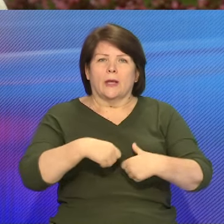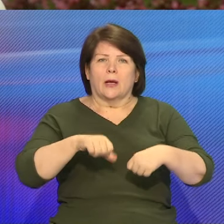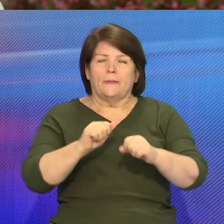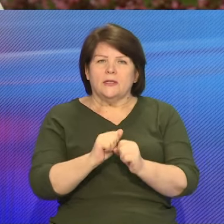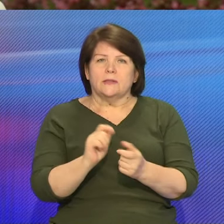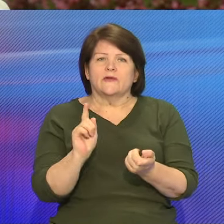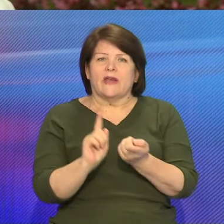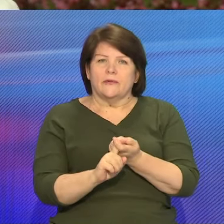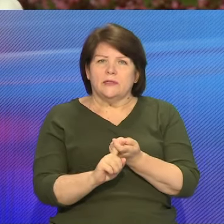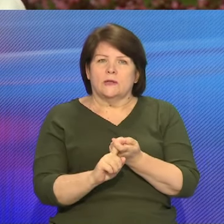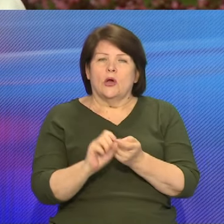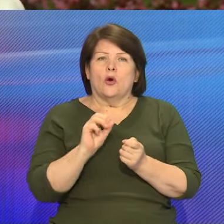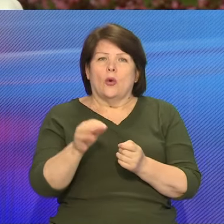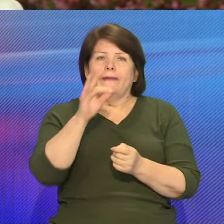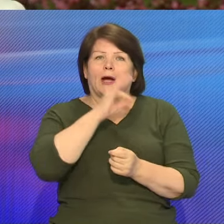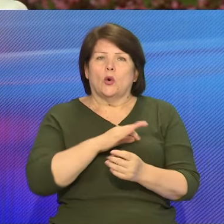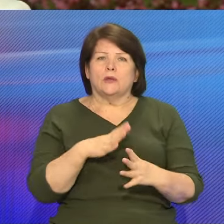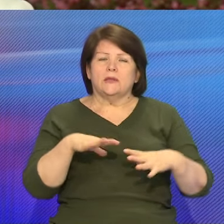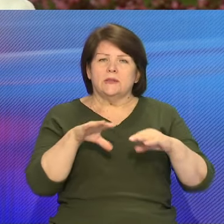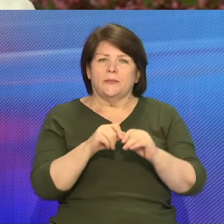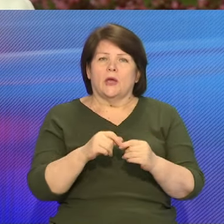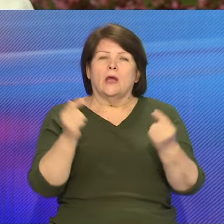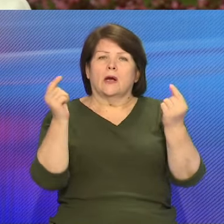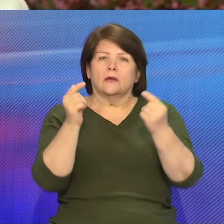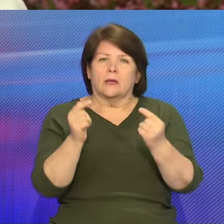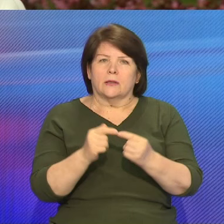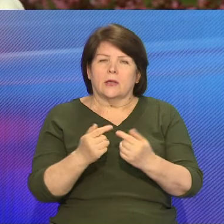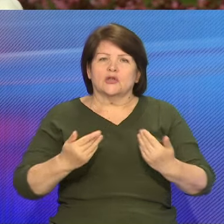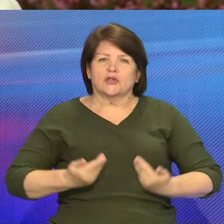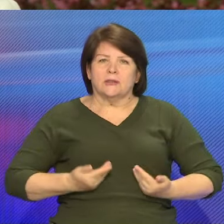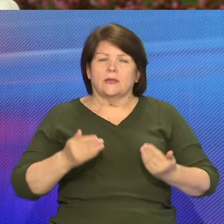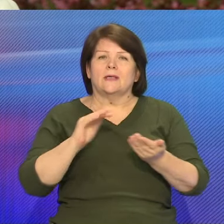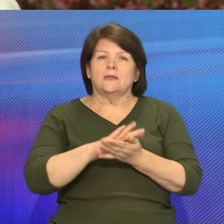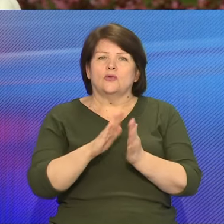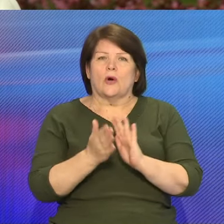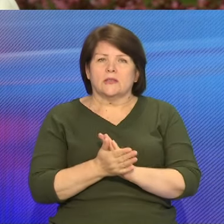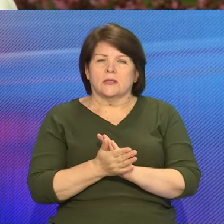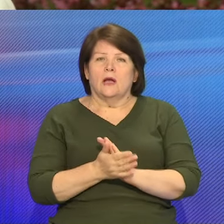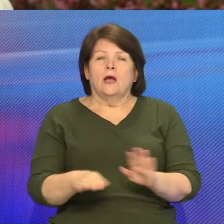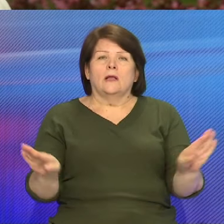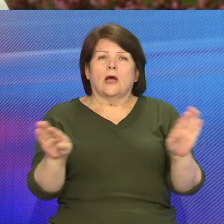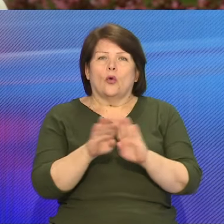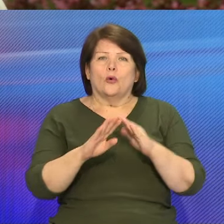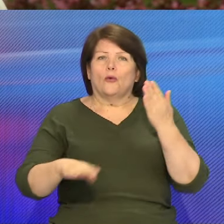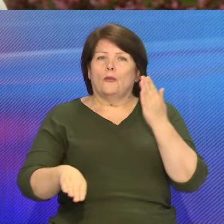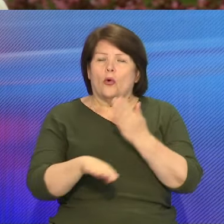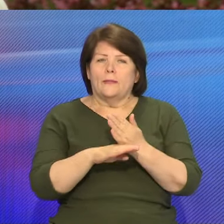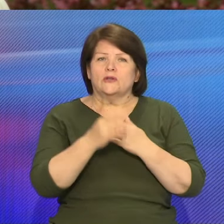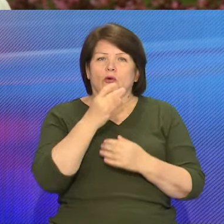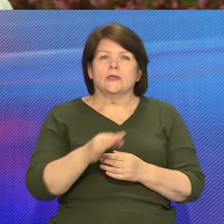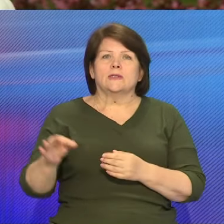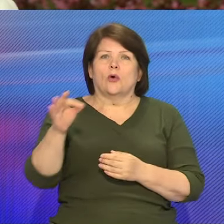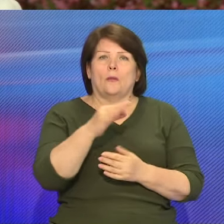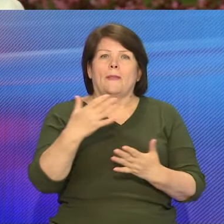в зависимости от дохода семьи и конкретной жизненной ситуации. Такую помощь в Гродненской